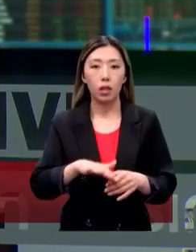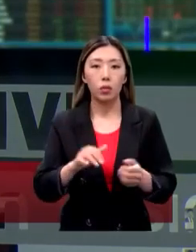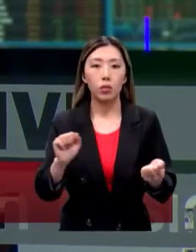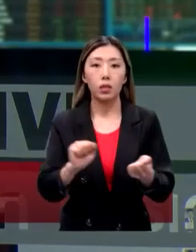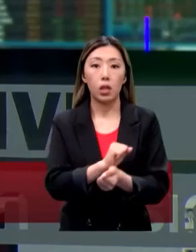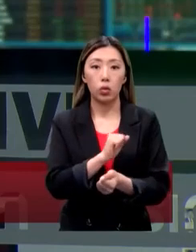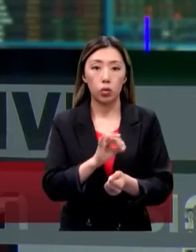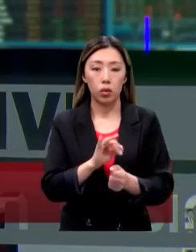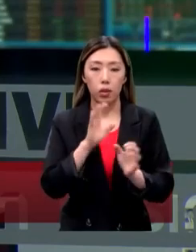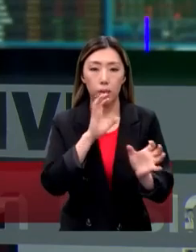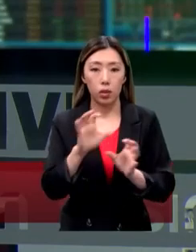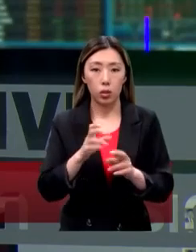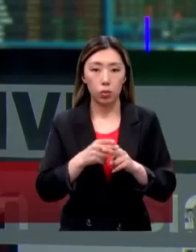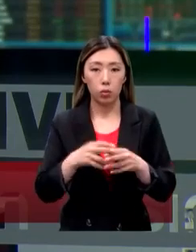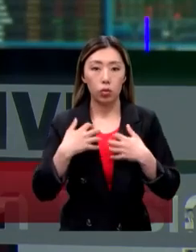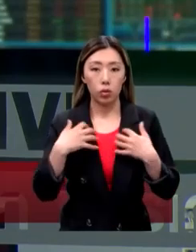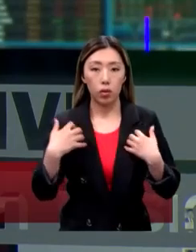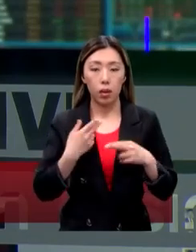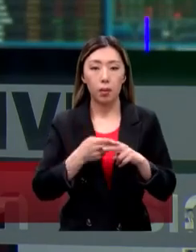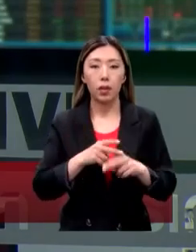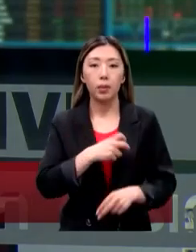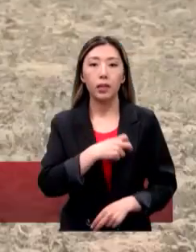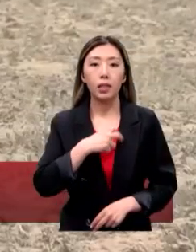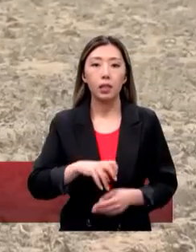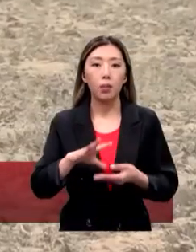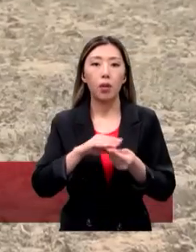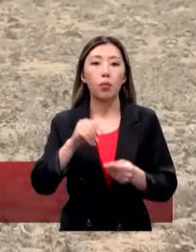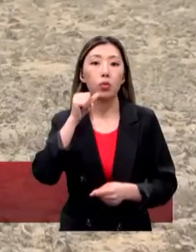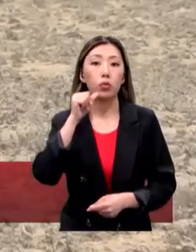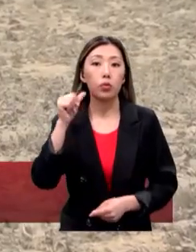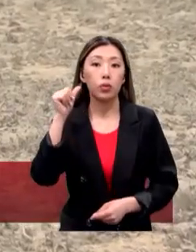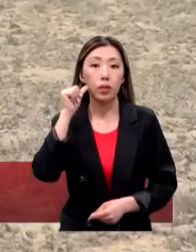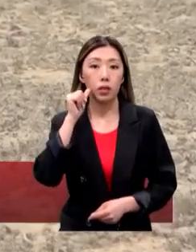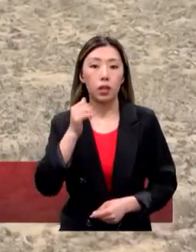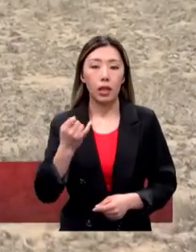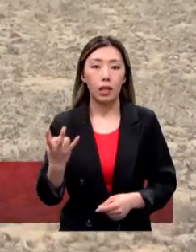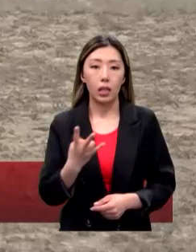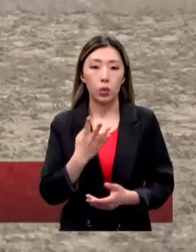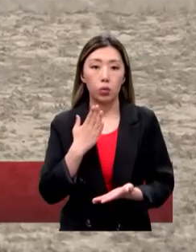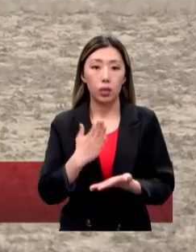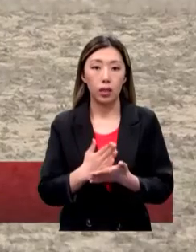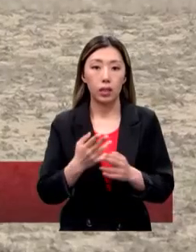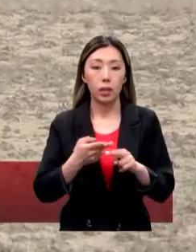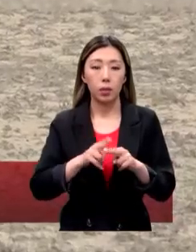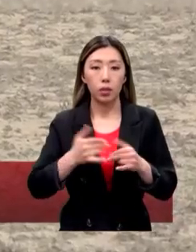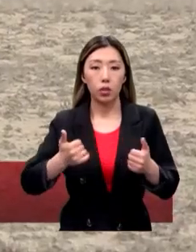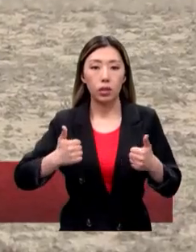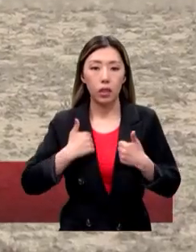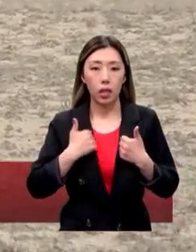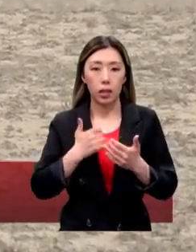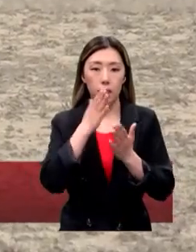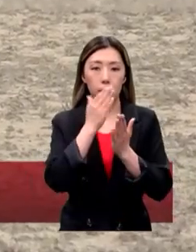Мангыстауской области. По словам главы ведомства, риски повторения прошлогоднего сценария в регионе сохраняются. Сейчас прорабатывается комплекс мер